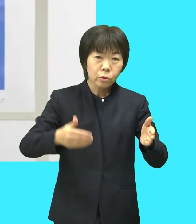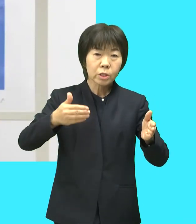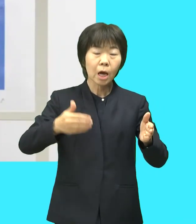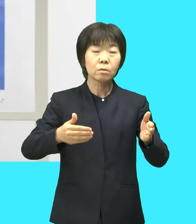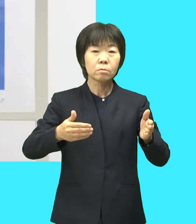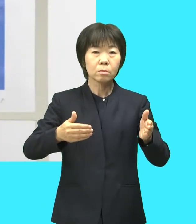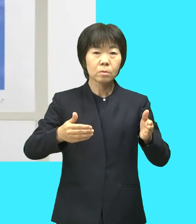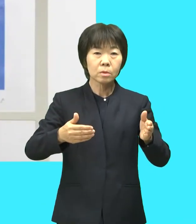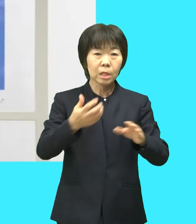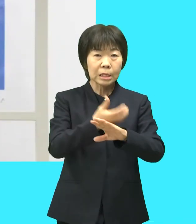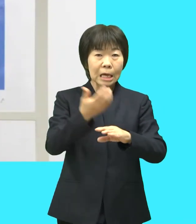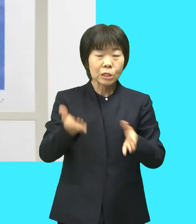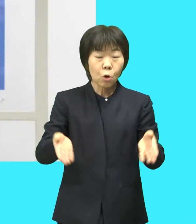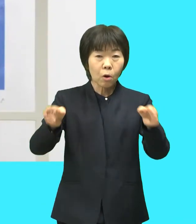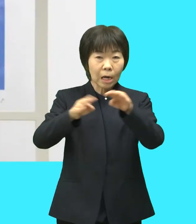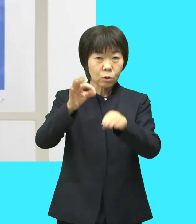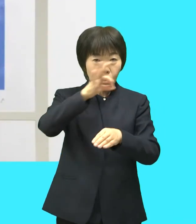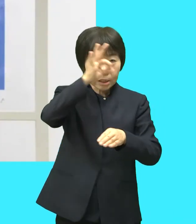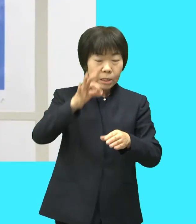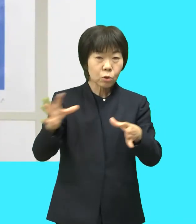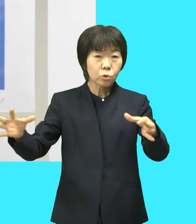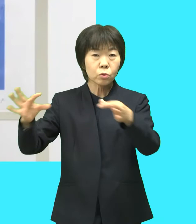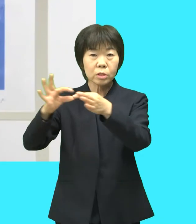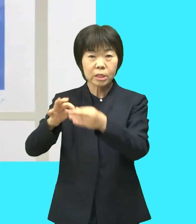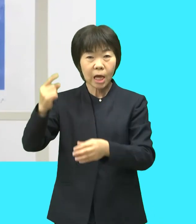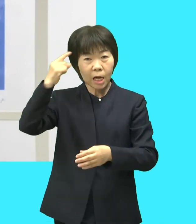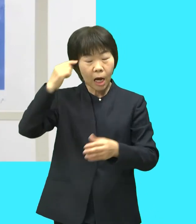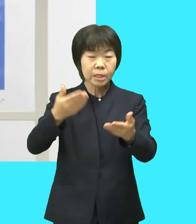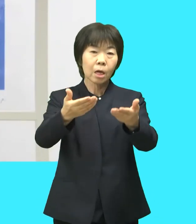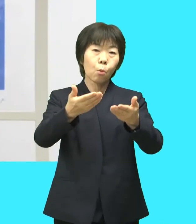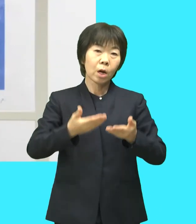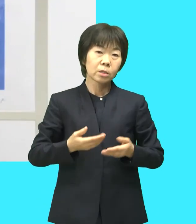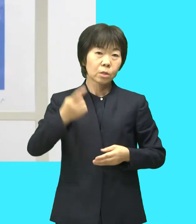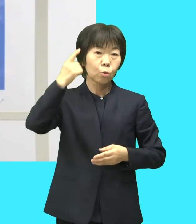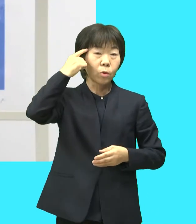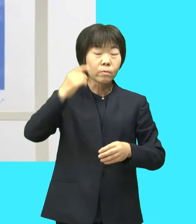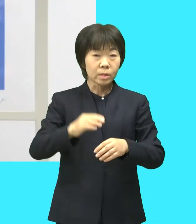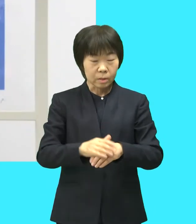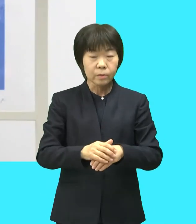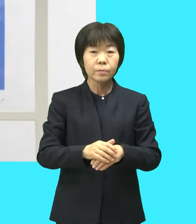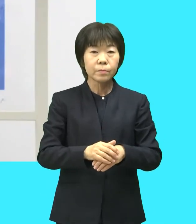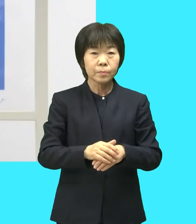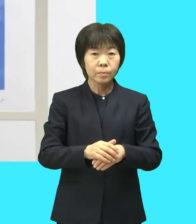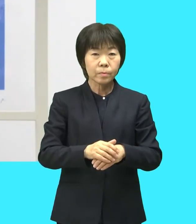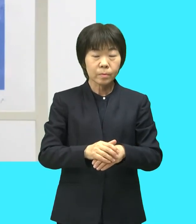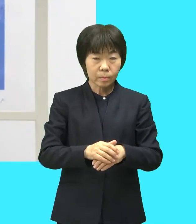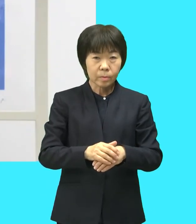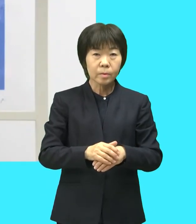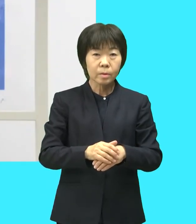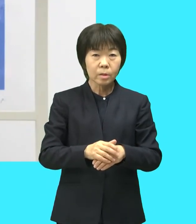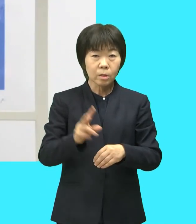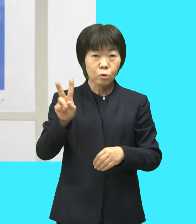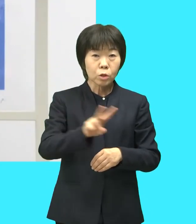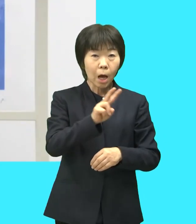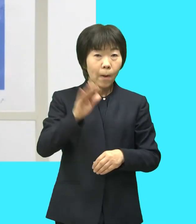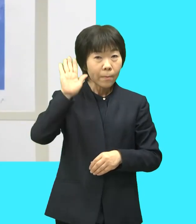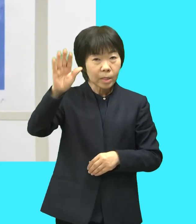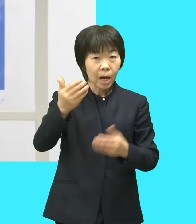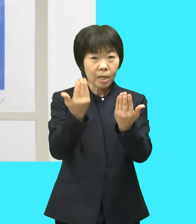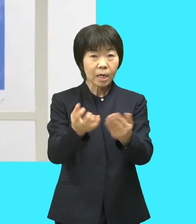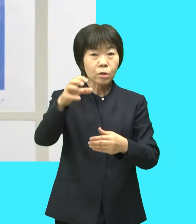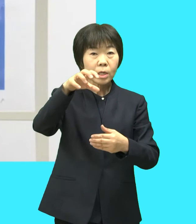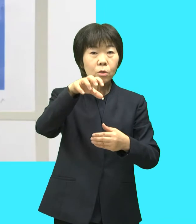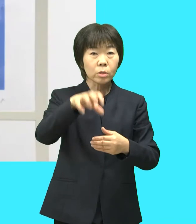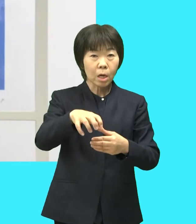を伝承館の視察を通じて感じていただけたかと思います。でまた双葉未来学園におい